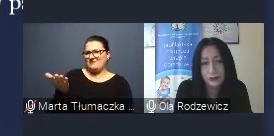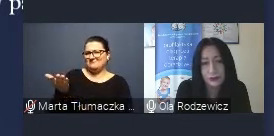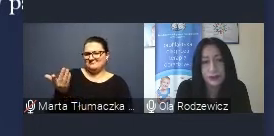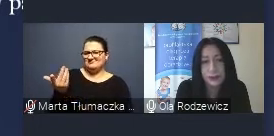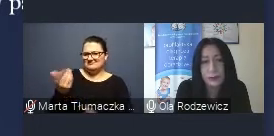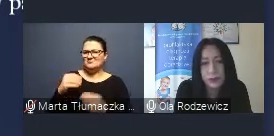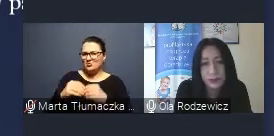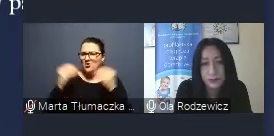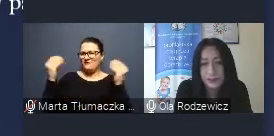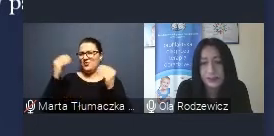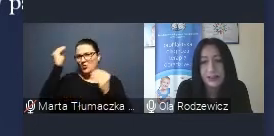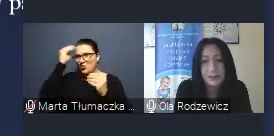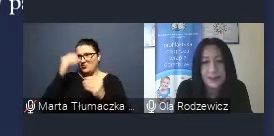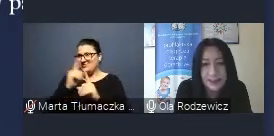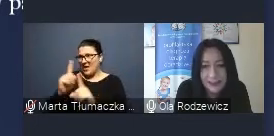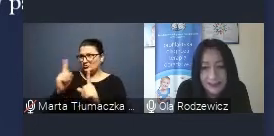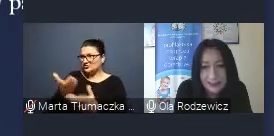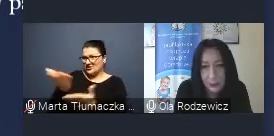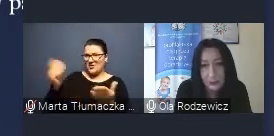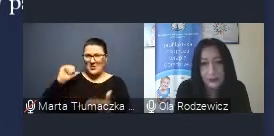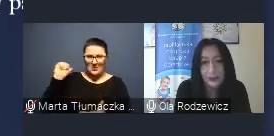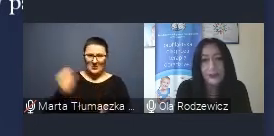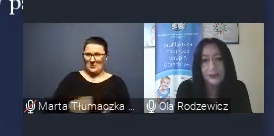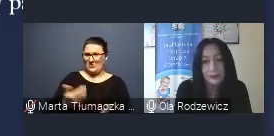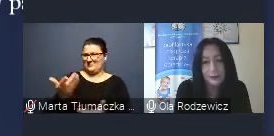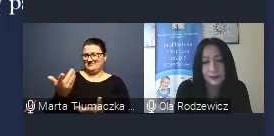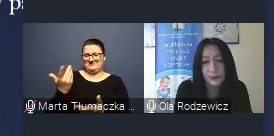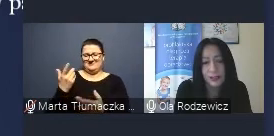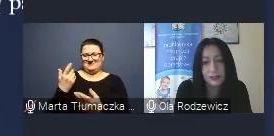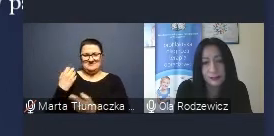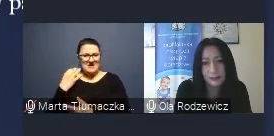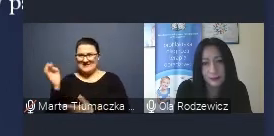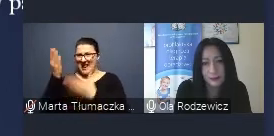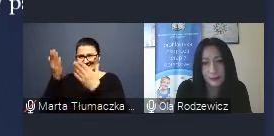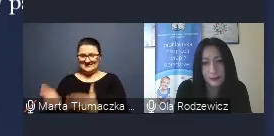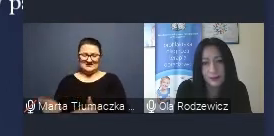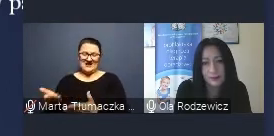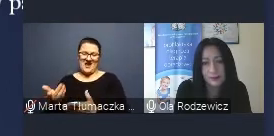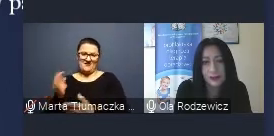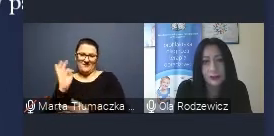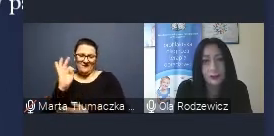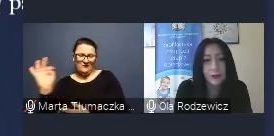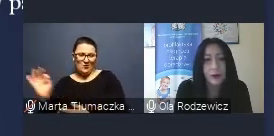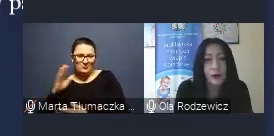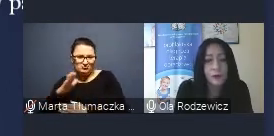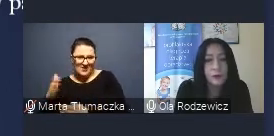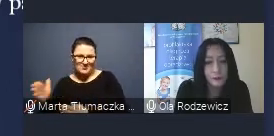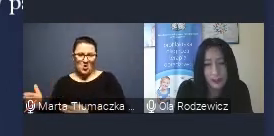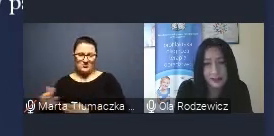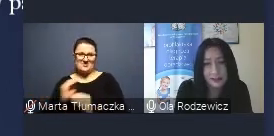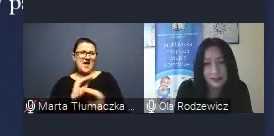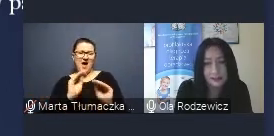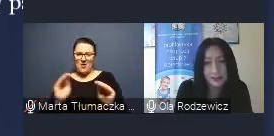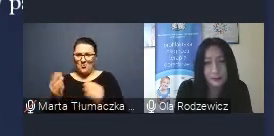umiejętności uczenia się niż nauczyciel, który jest specjalistą w nauczanym przedmiocie. To on